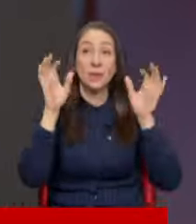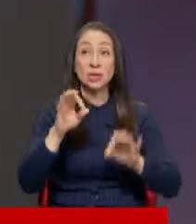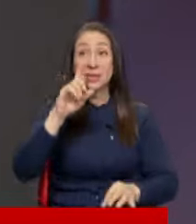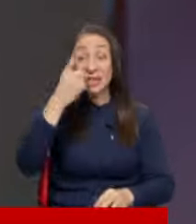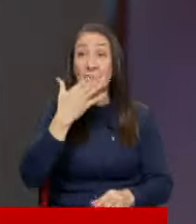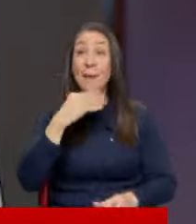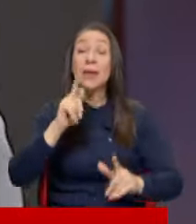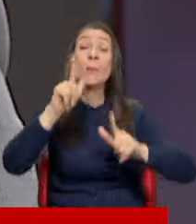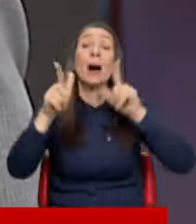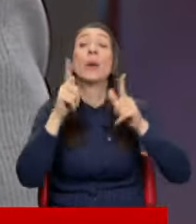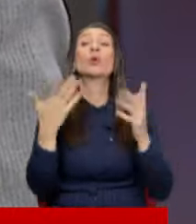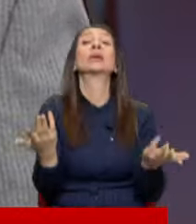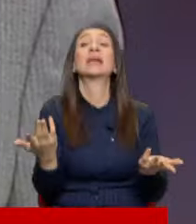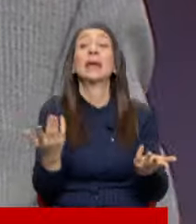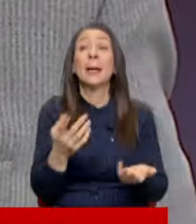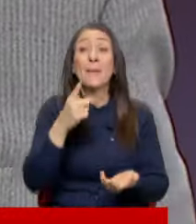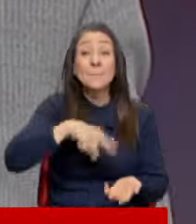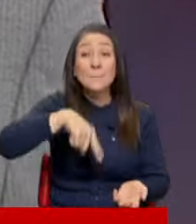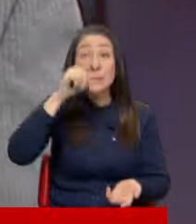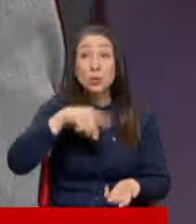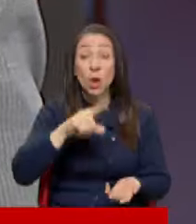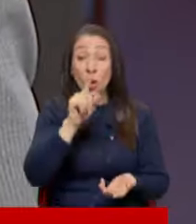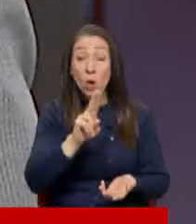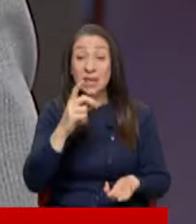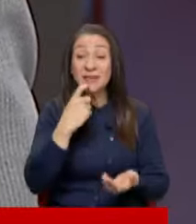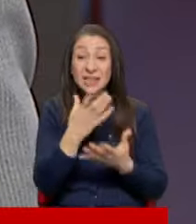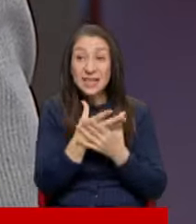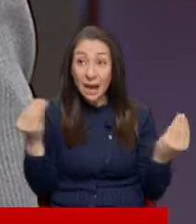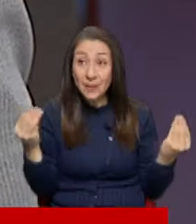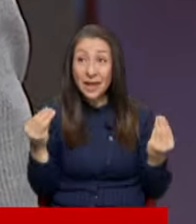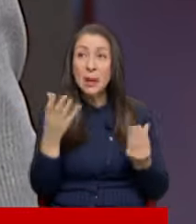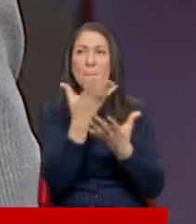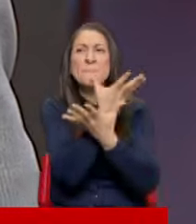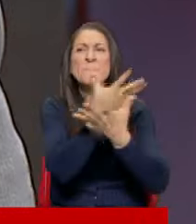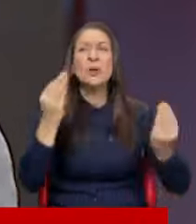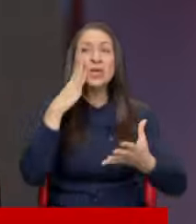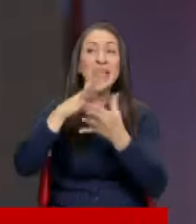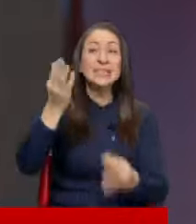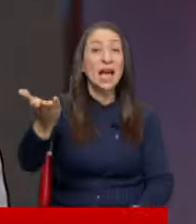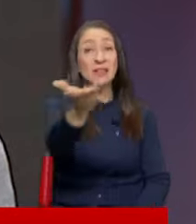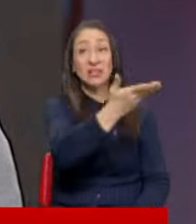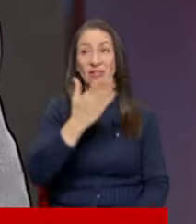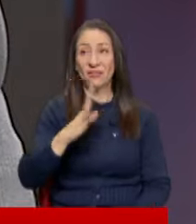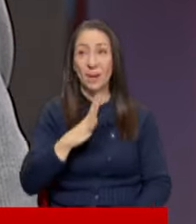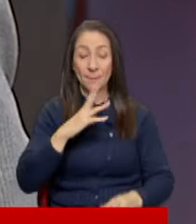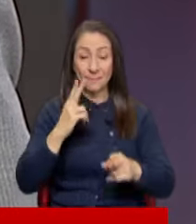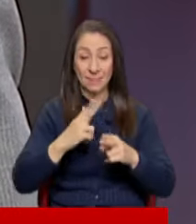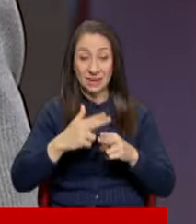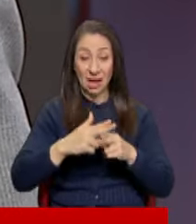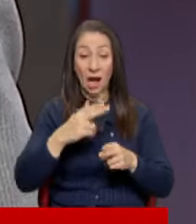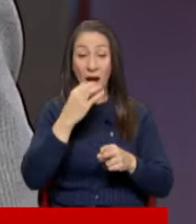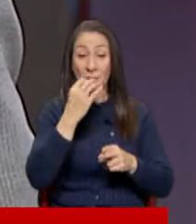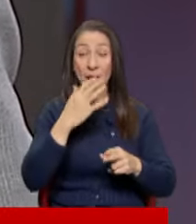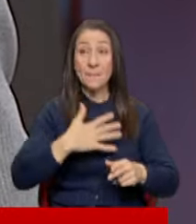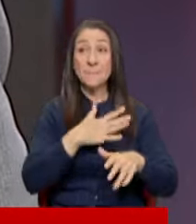sadece emekli feryat etmiyor ki bir günden 17 yıl kaybeden milyonlarca insan var Pazar gün Ankara anıttepe'de